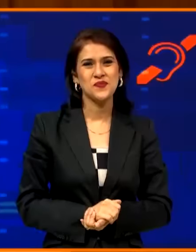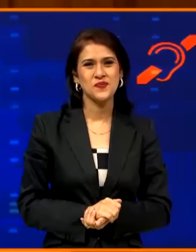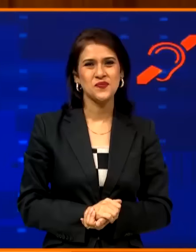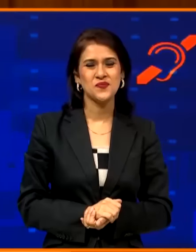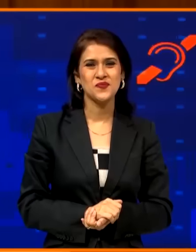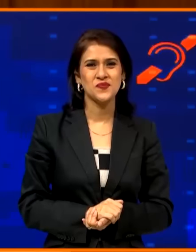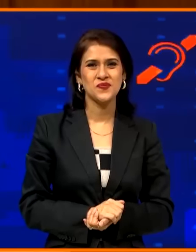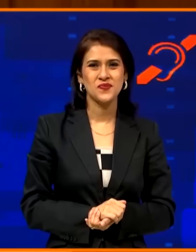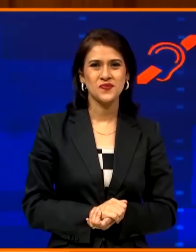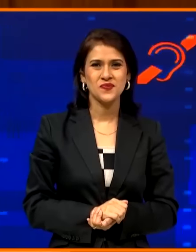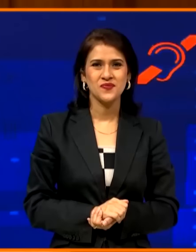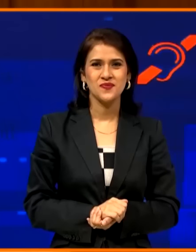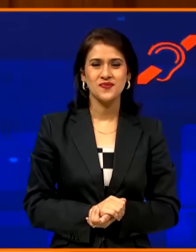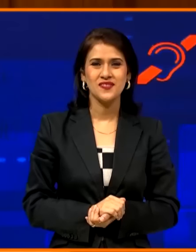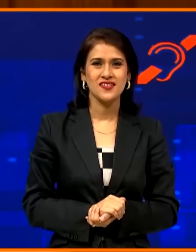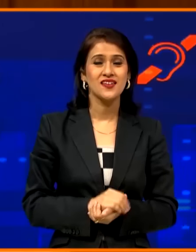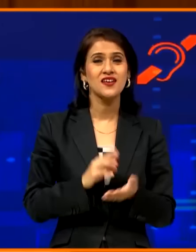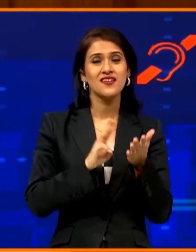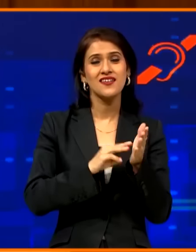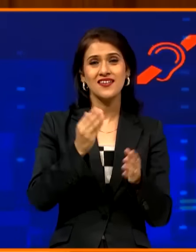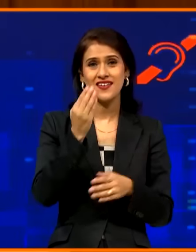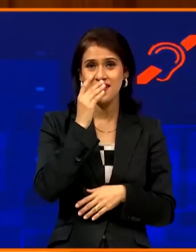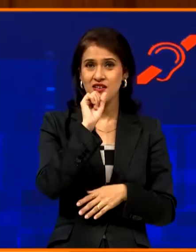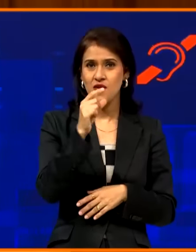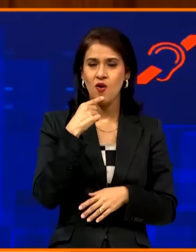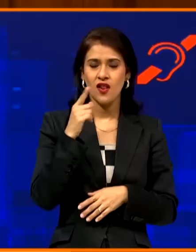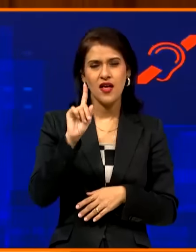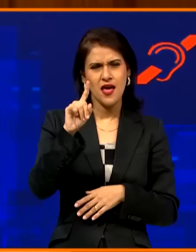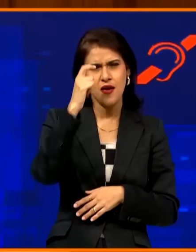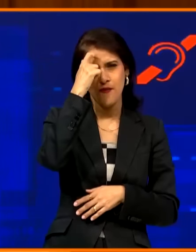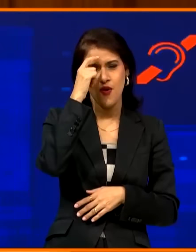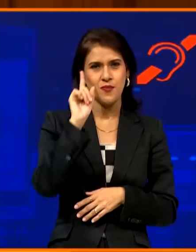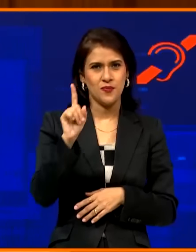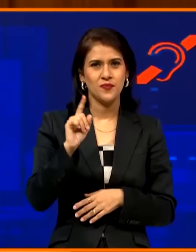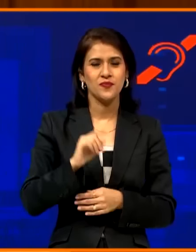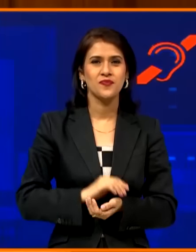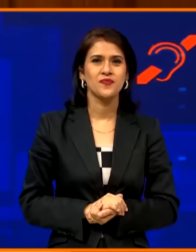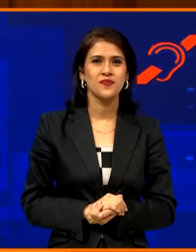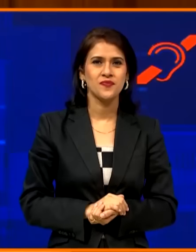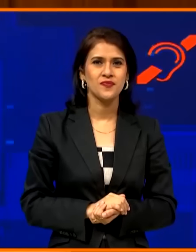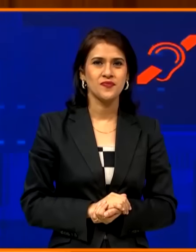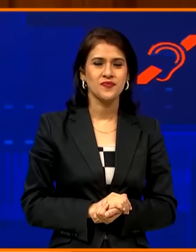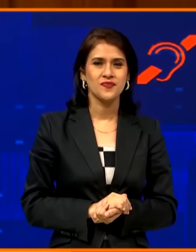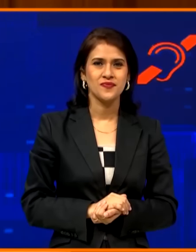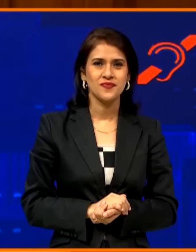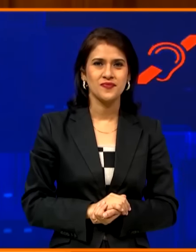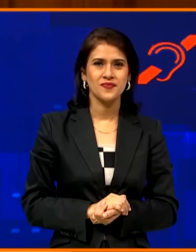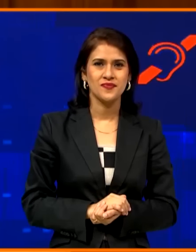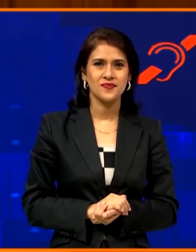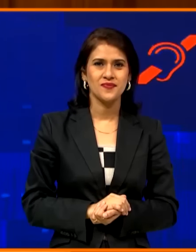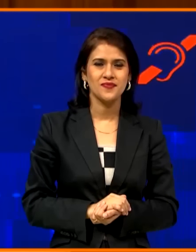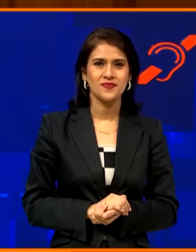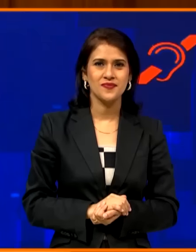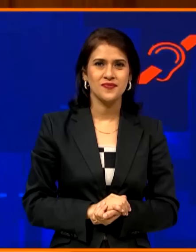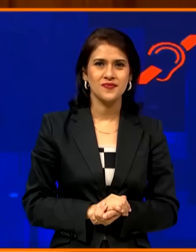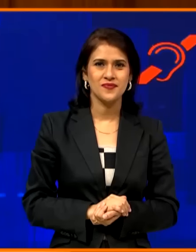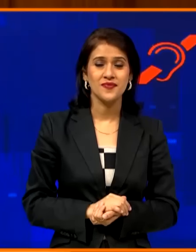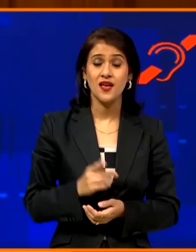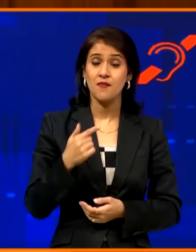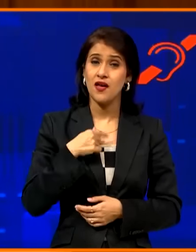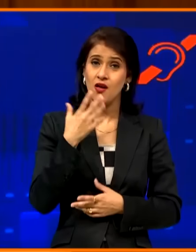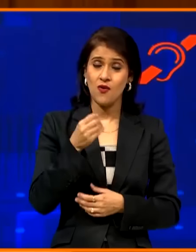है एक प्रॉब्लम है वो ये है कि मैं तो यह चाहता हूं